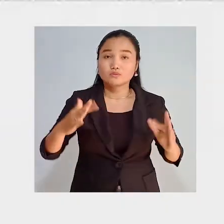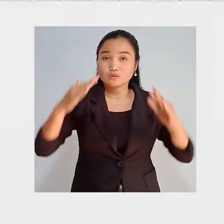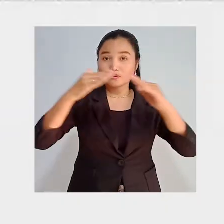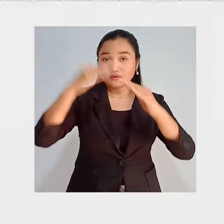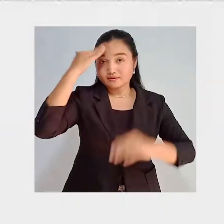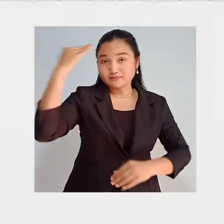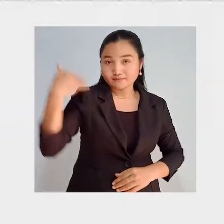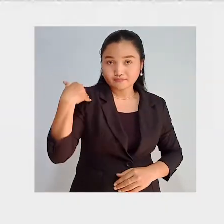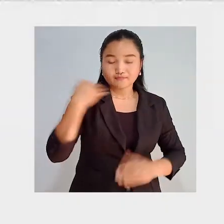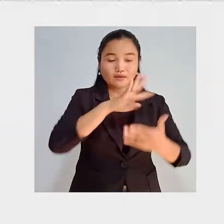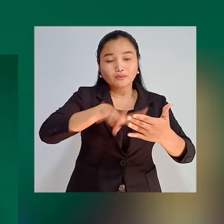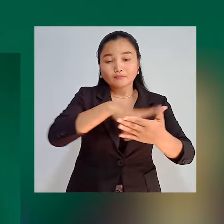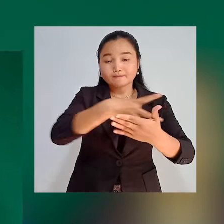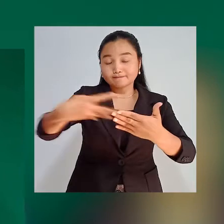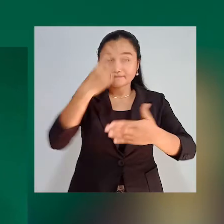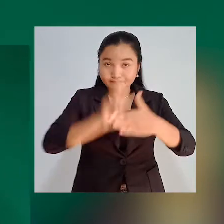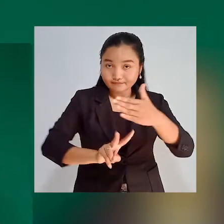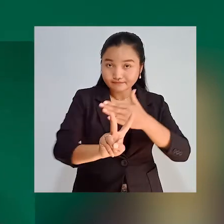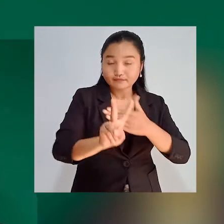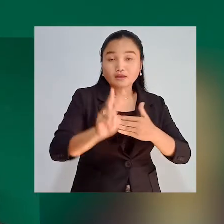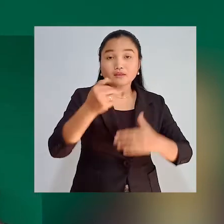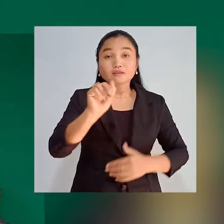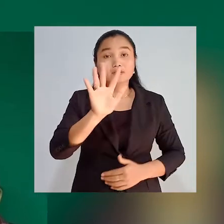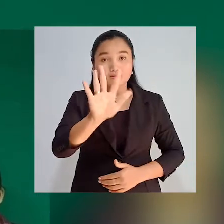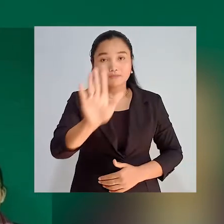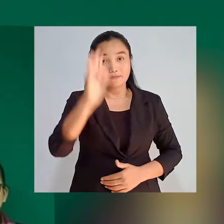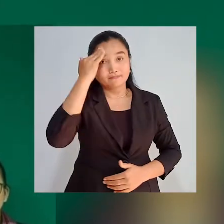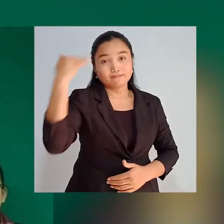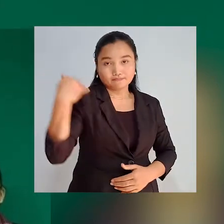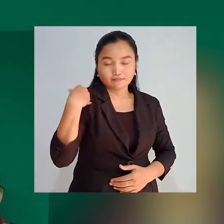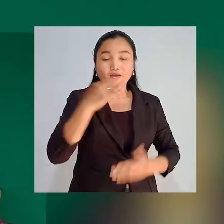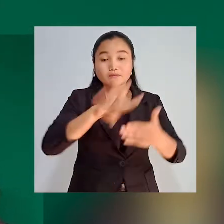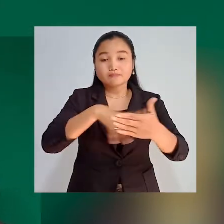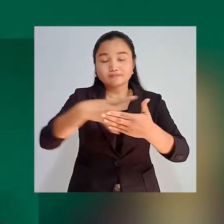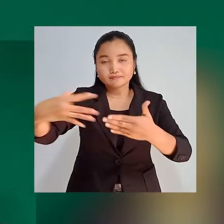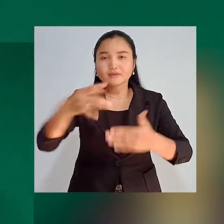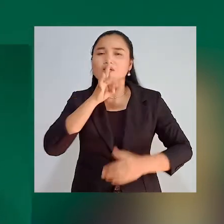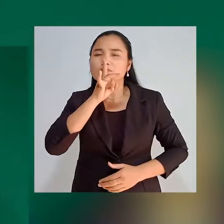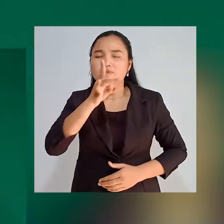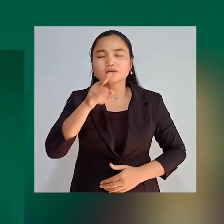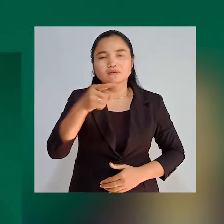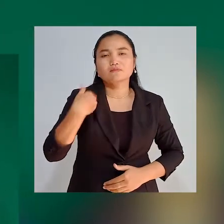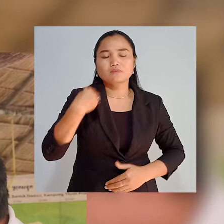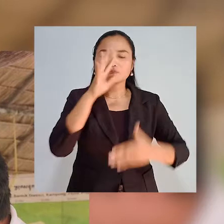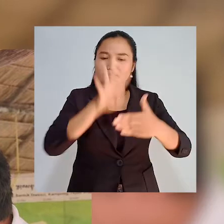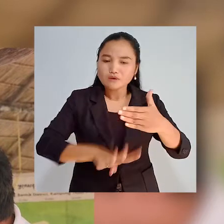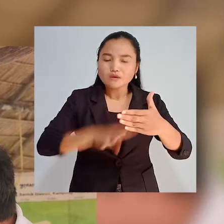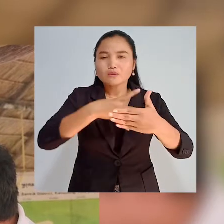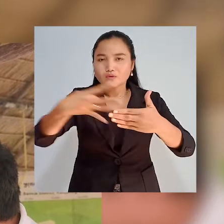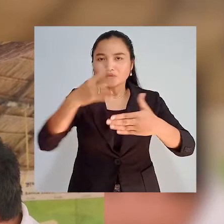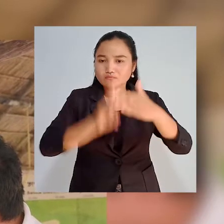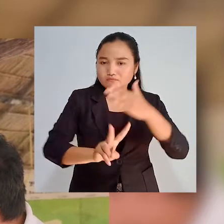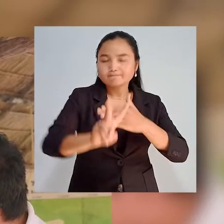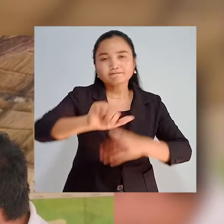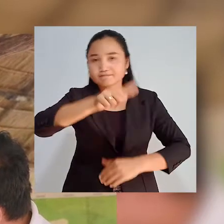នារីនៅក្នុងផែនការយុទ្ធសាស្ត្រនារីរតនៈទី5ជាពិសេសគឺយើងមានយុទ្ធសាស្ត្រផ្ដោតជាច្រើន